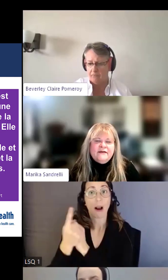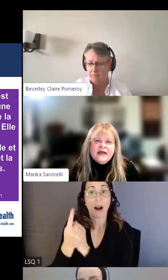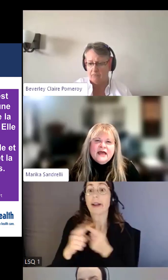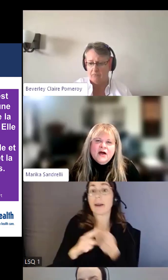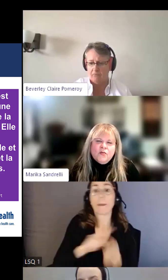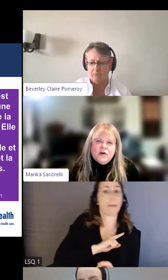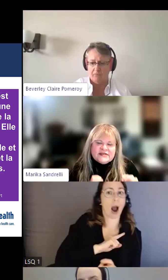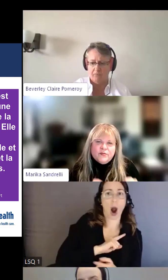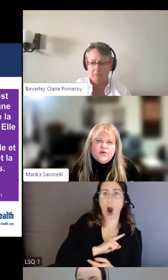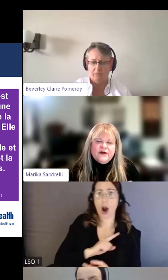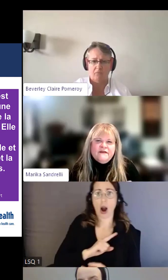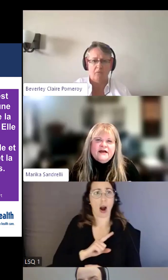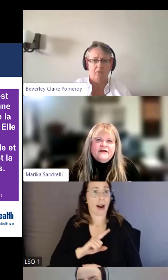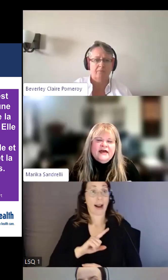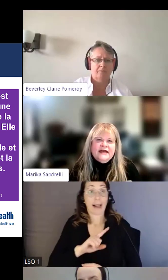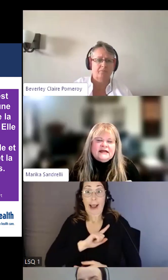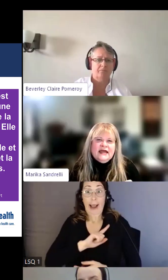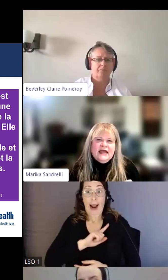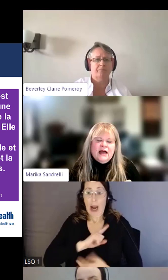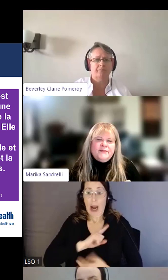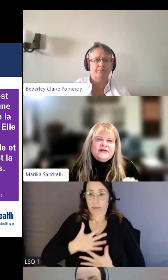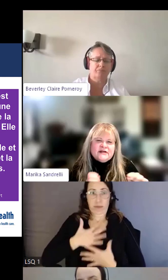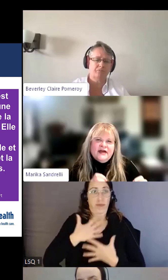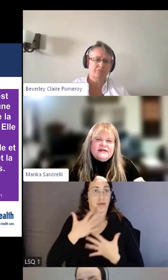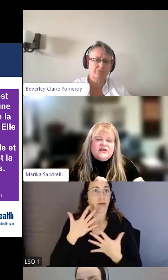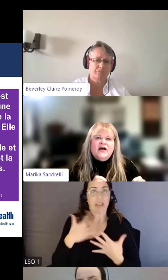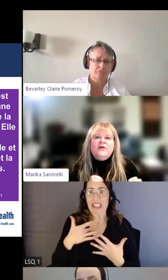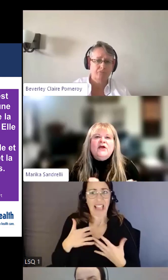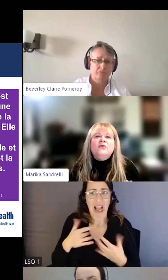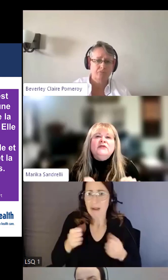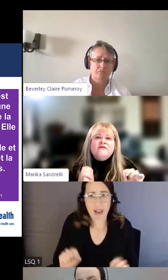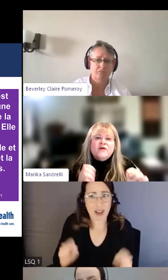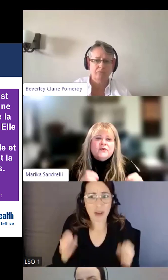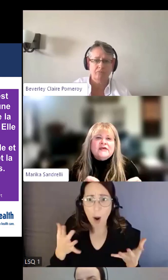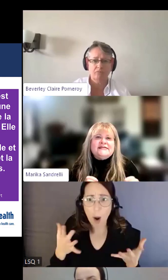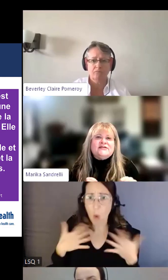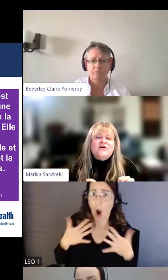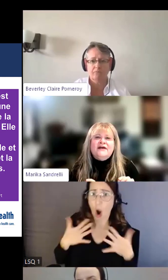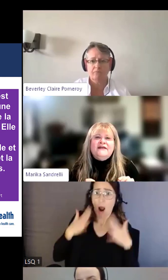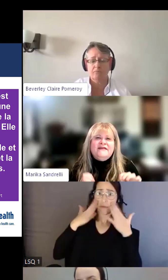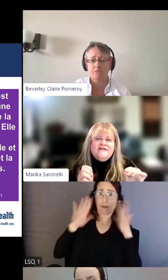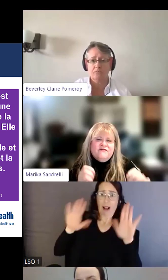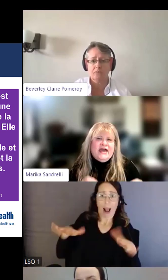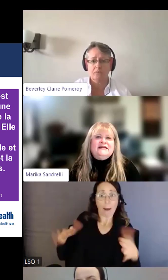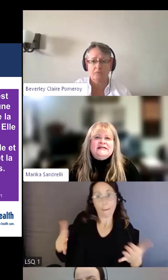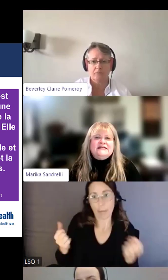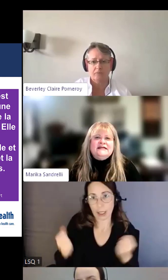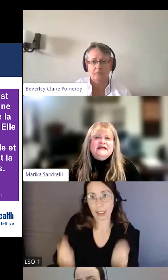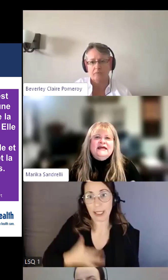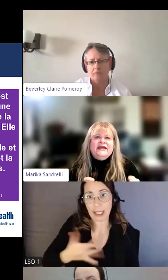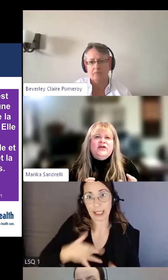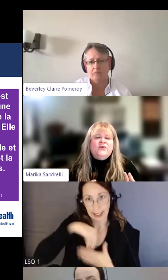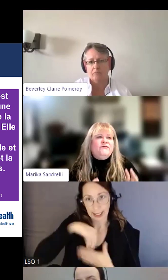d'horreur. Jusqu'à ce moment-là, on se concentrait toujours sur l'événement.